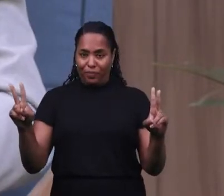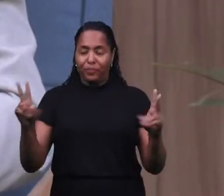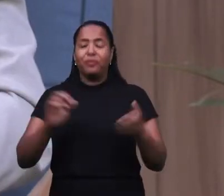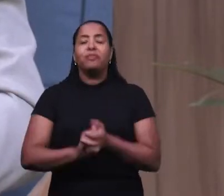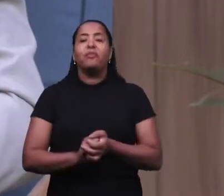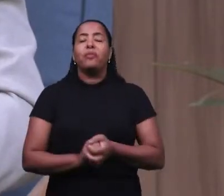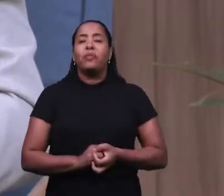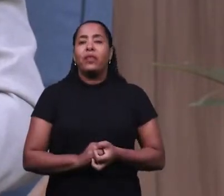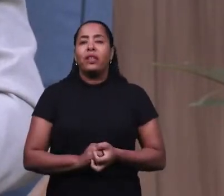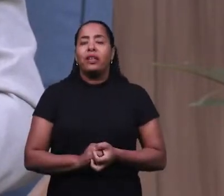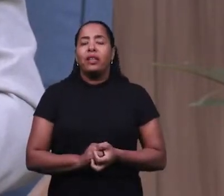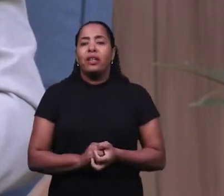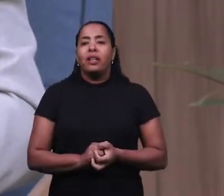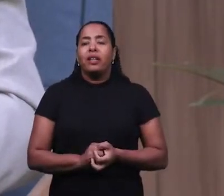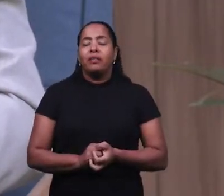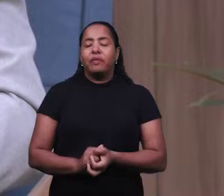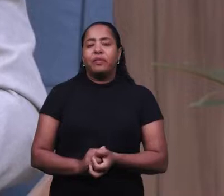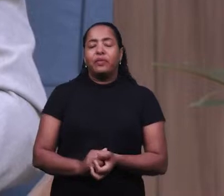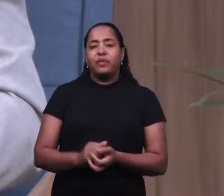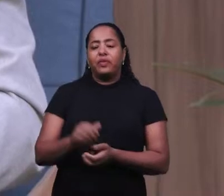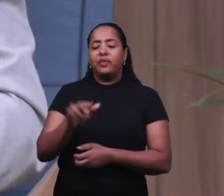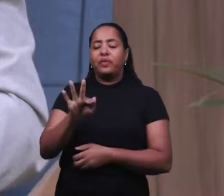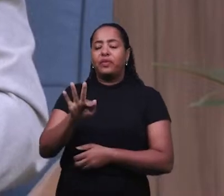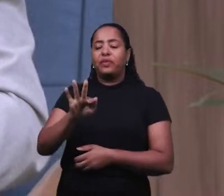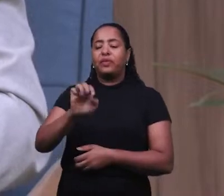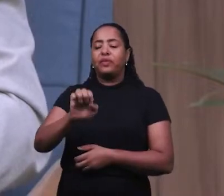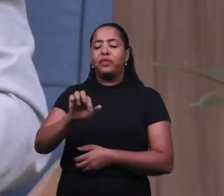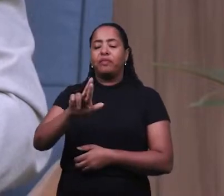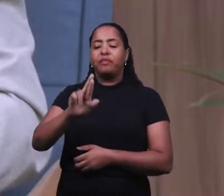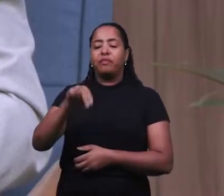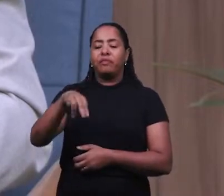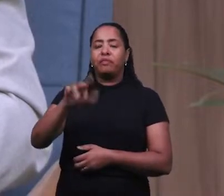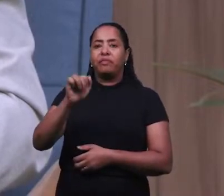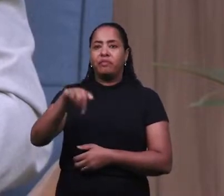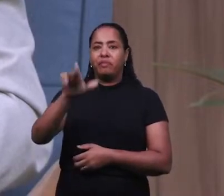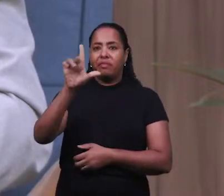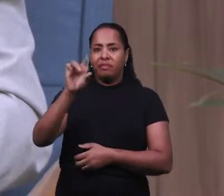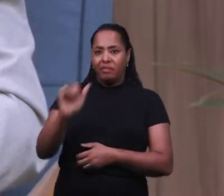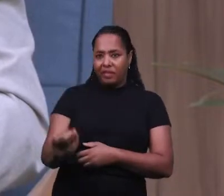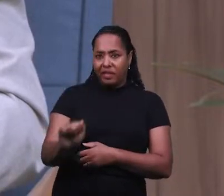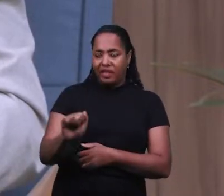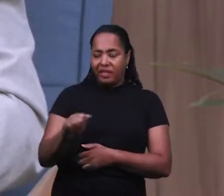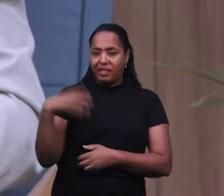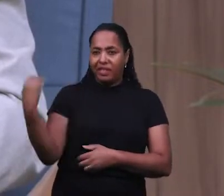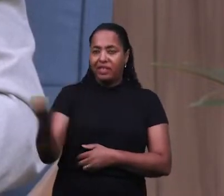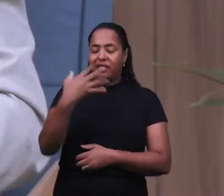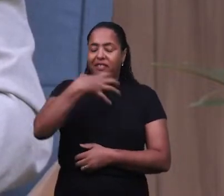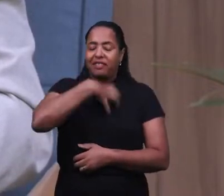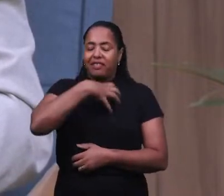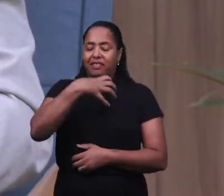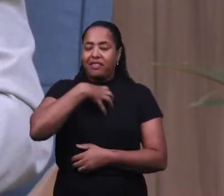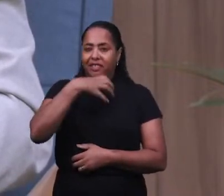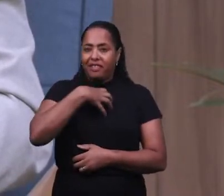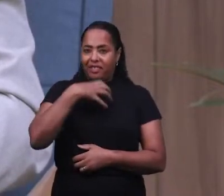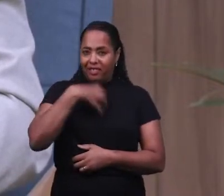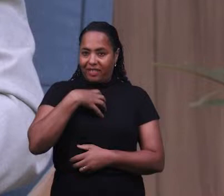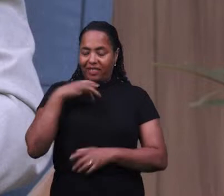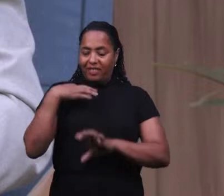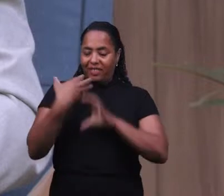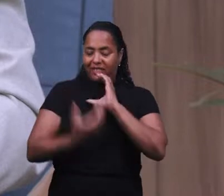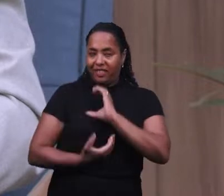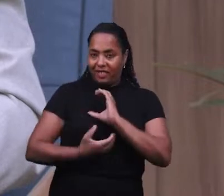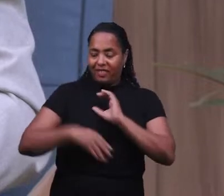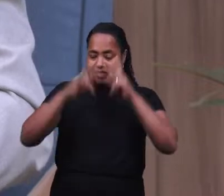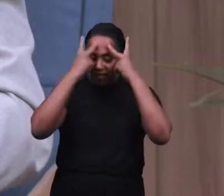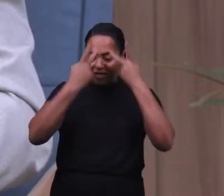Uza. Juste après, dans le volet Organisation et méthode, la docteure Fernanda Becali, qui aborde l'importance des sentiments, de la